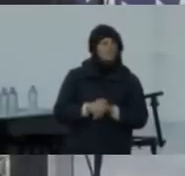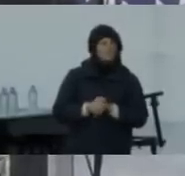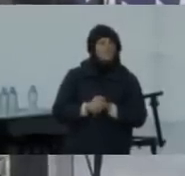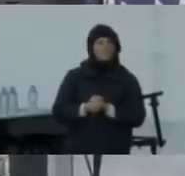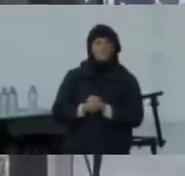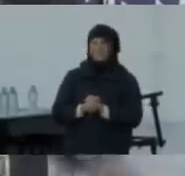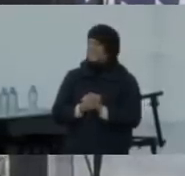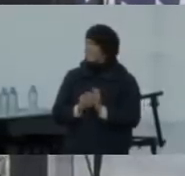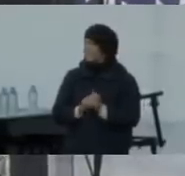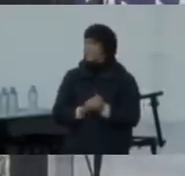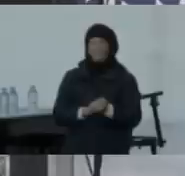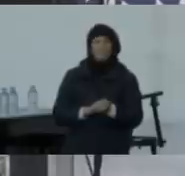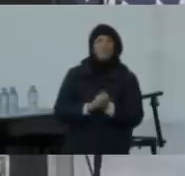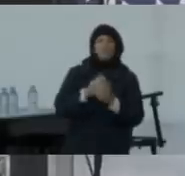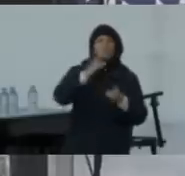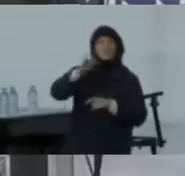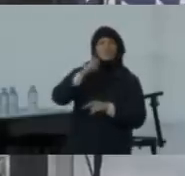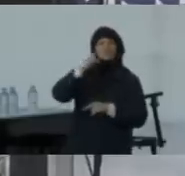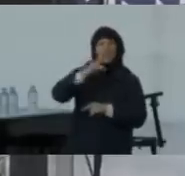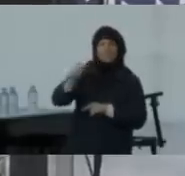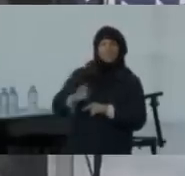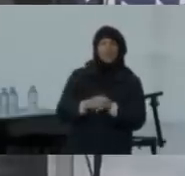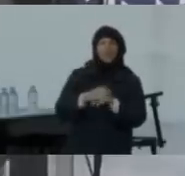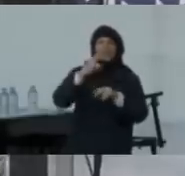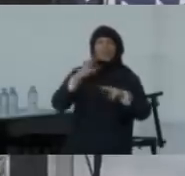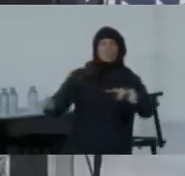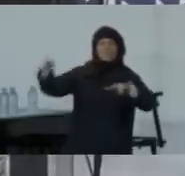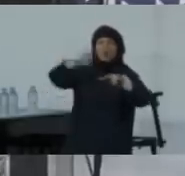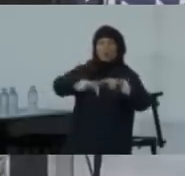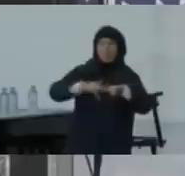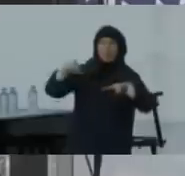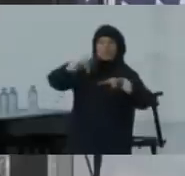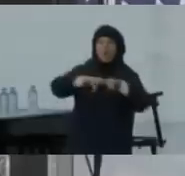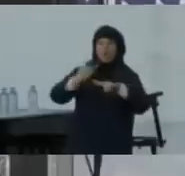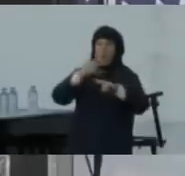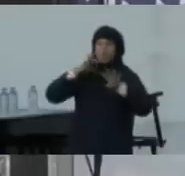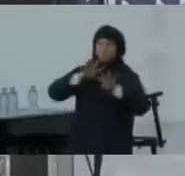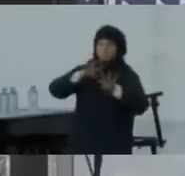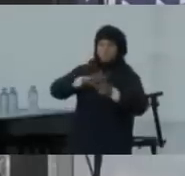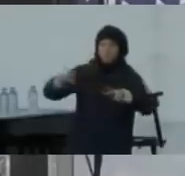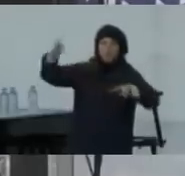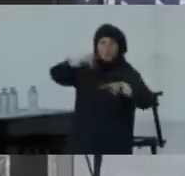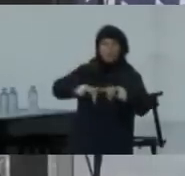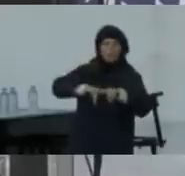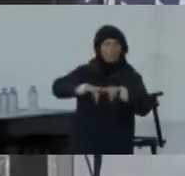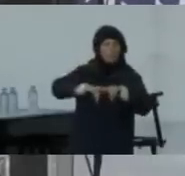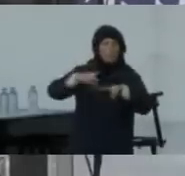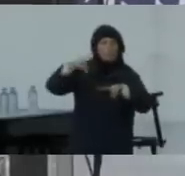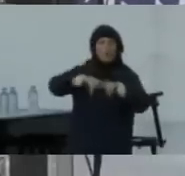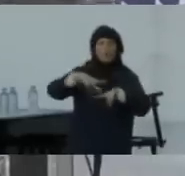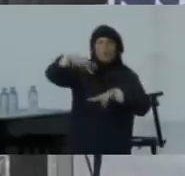si è raddoppiato, mai successo nella storia della Costituzione che si raddoppiasse la carica, nello stesso giorno ha distrutto i nastri